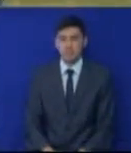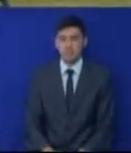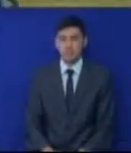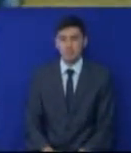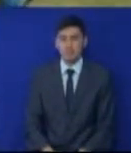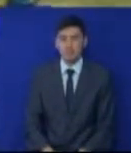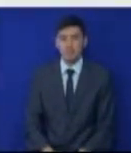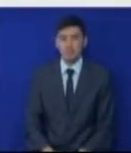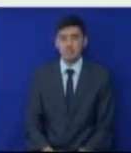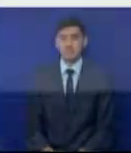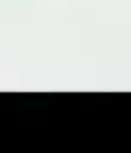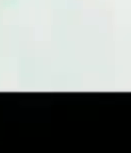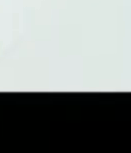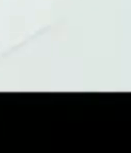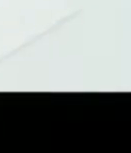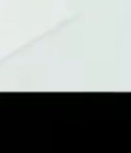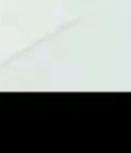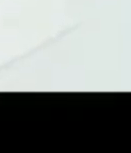Семей телеарнасы.